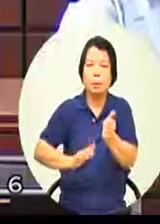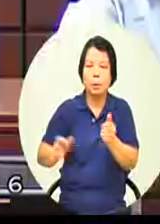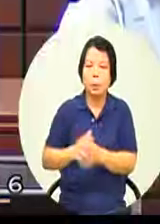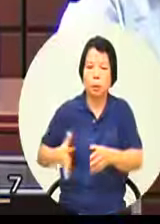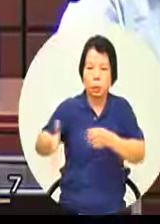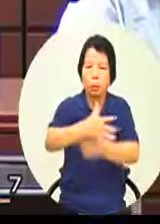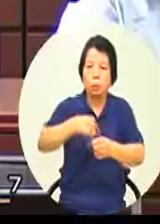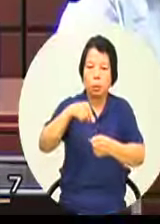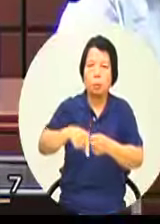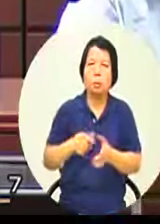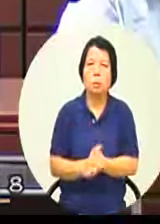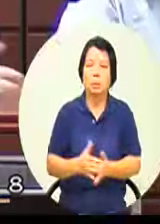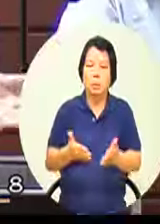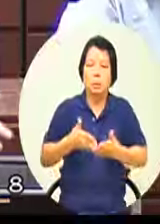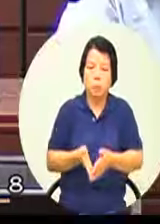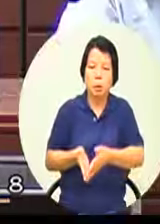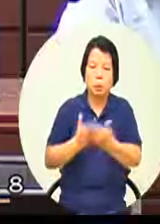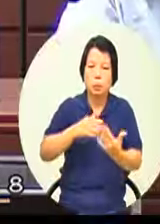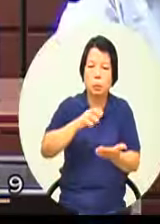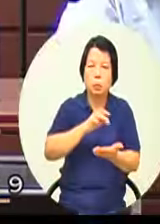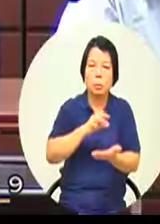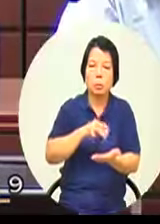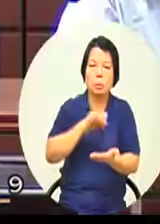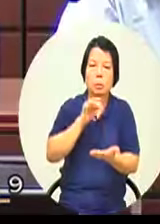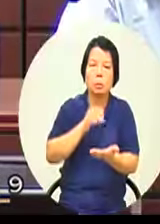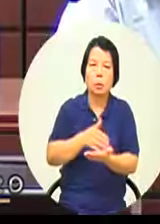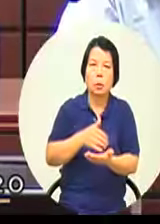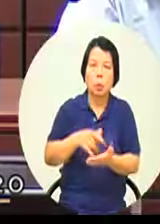性要复耕，规个拢毁掉，